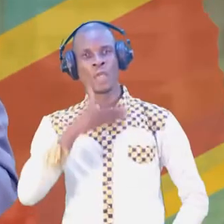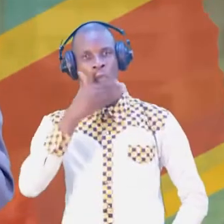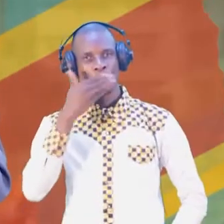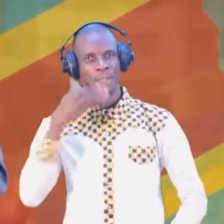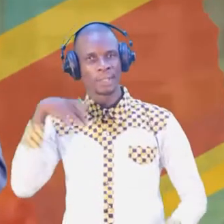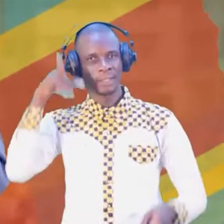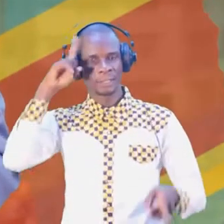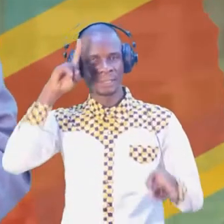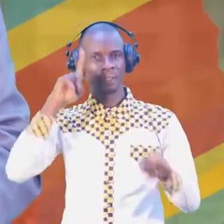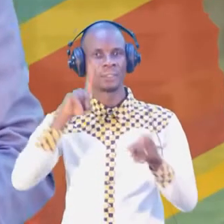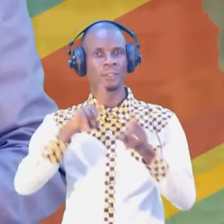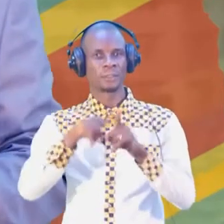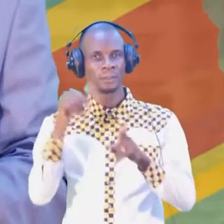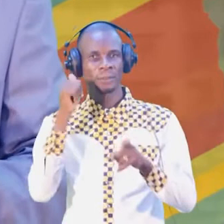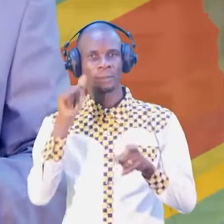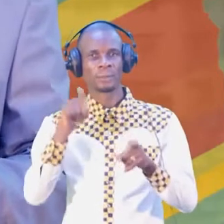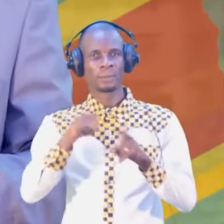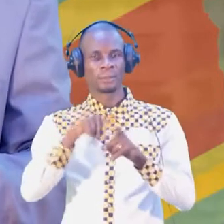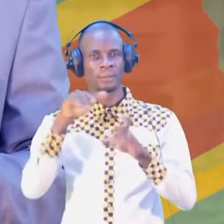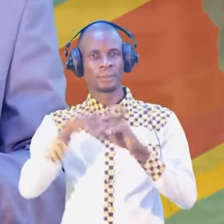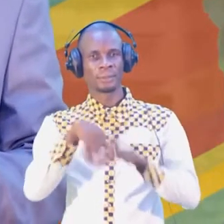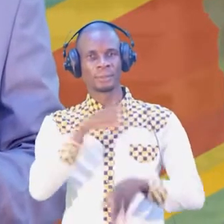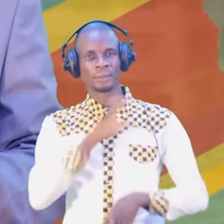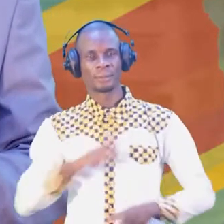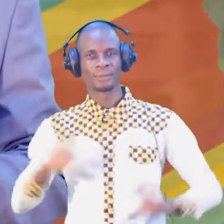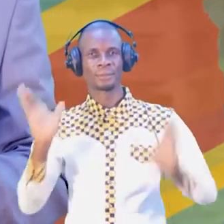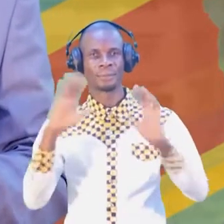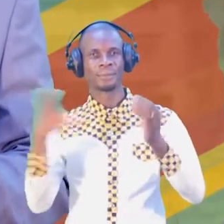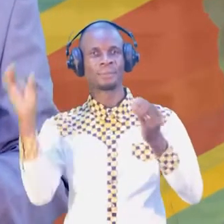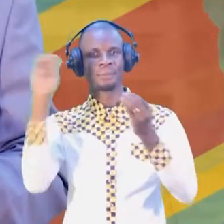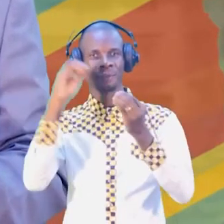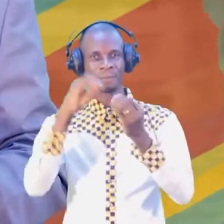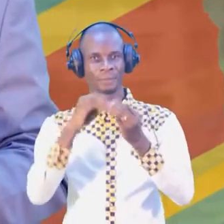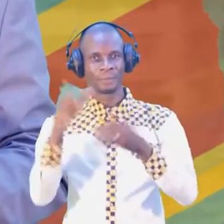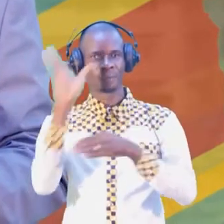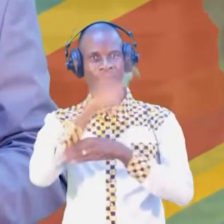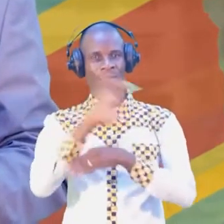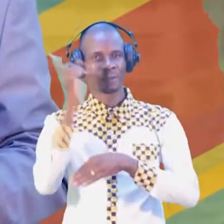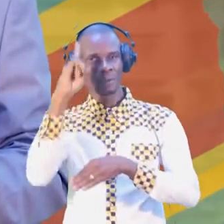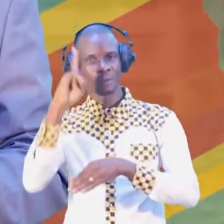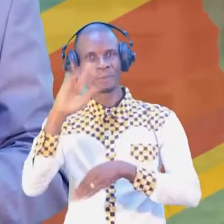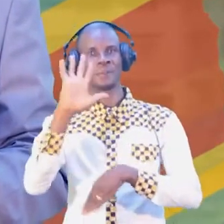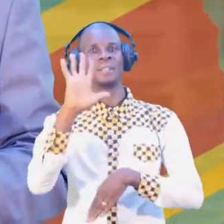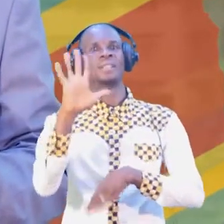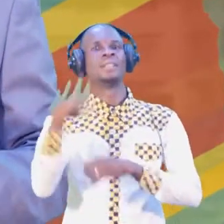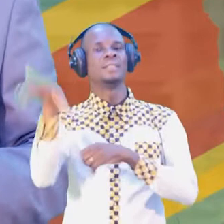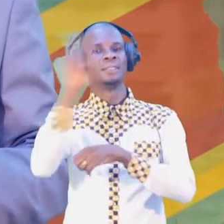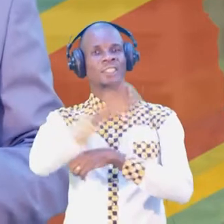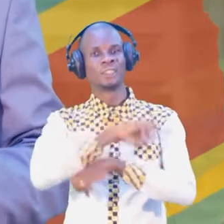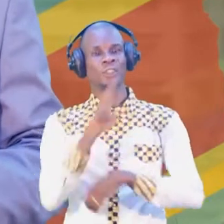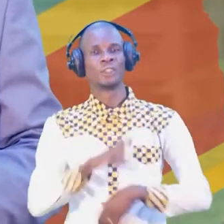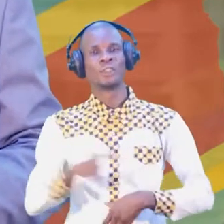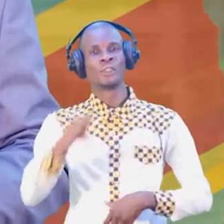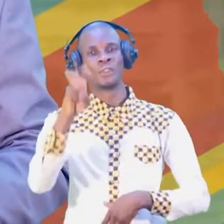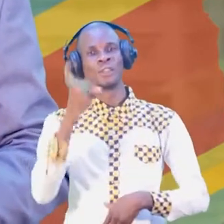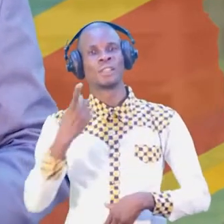Bien, chers frères et sœurs, Bandeko Bangani Yami Balpia Basi, to Pesibino Yusum Vote na Poko Alelo,